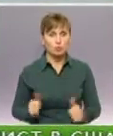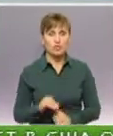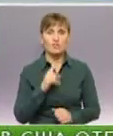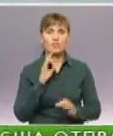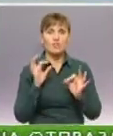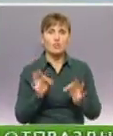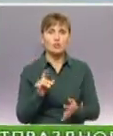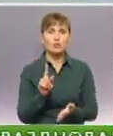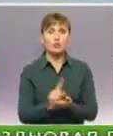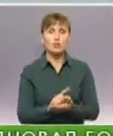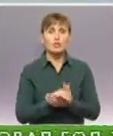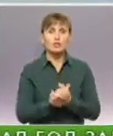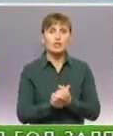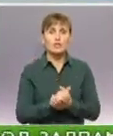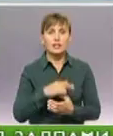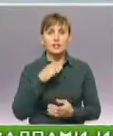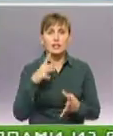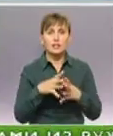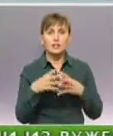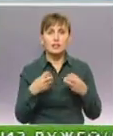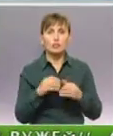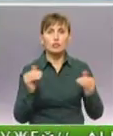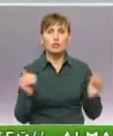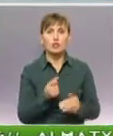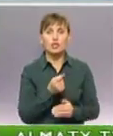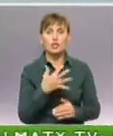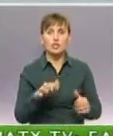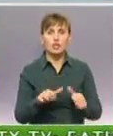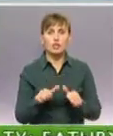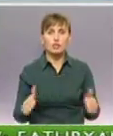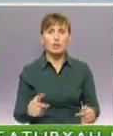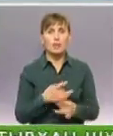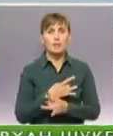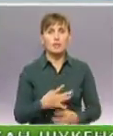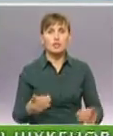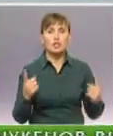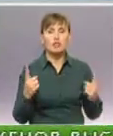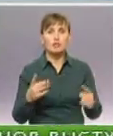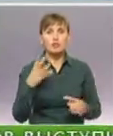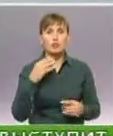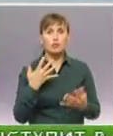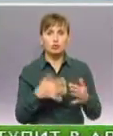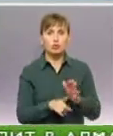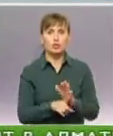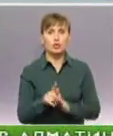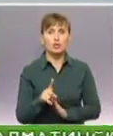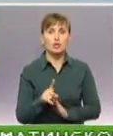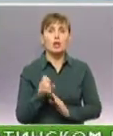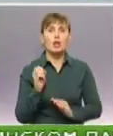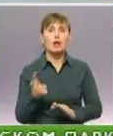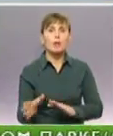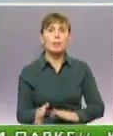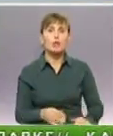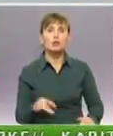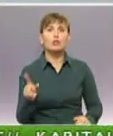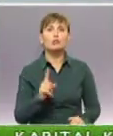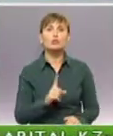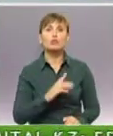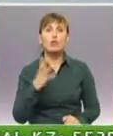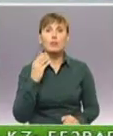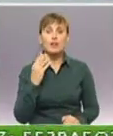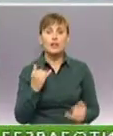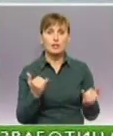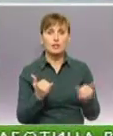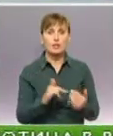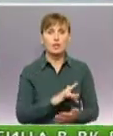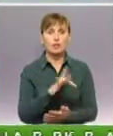верности. Он должен сплотить казахстанские семьи и уменьшить количество разводов. Праздничные торжества в Алматы уже начались. Как они проходят и что